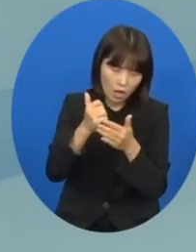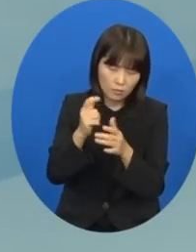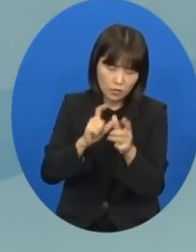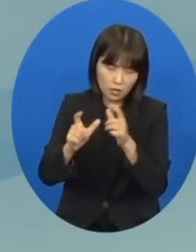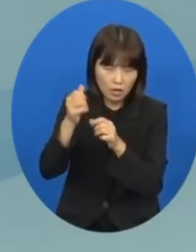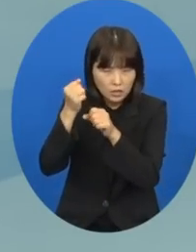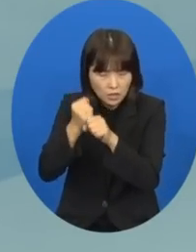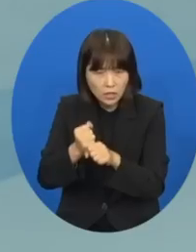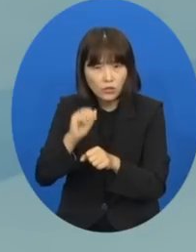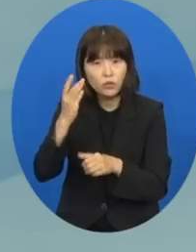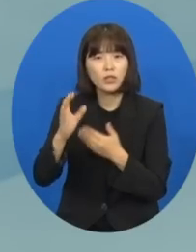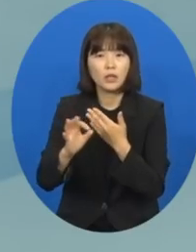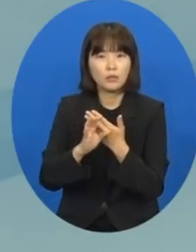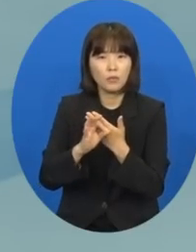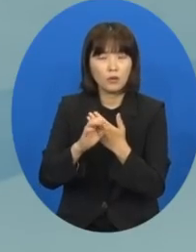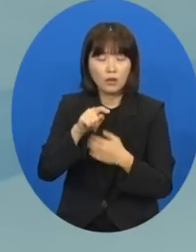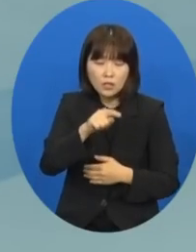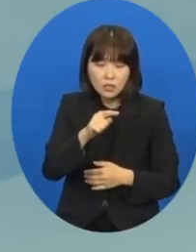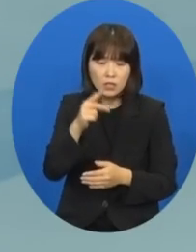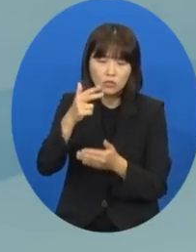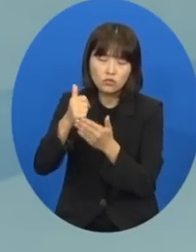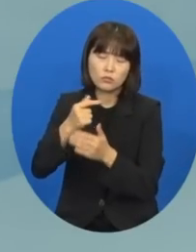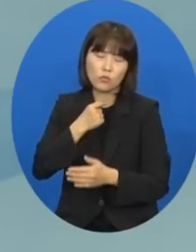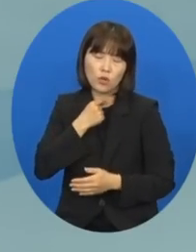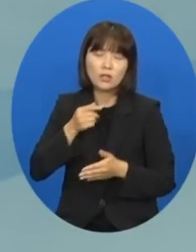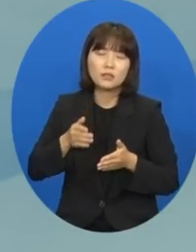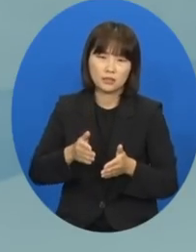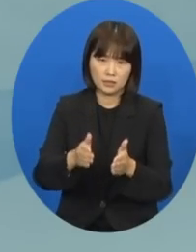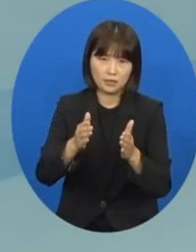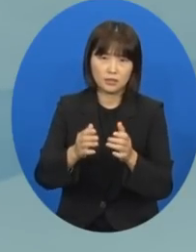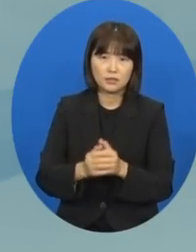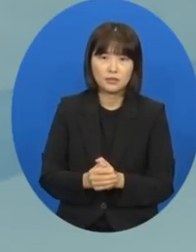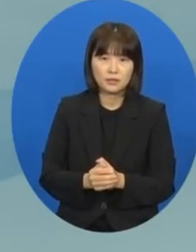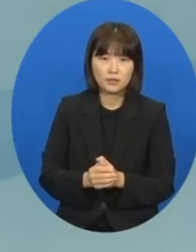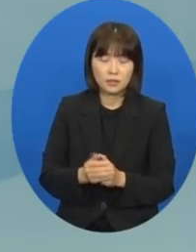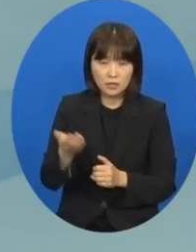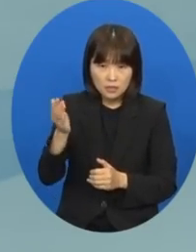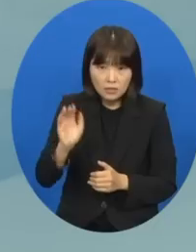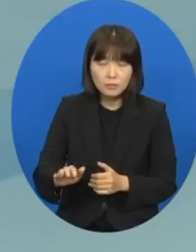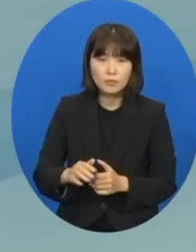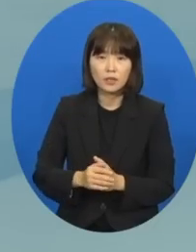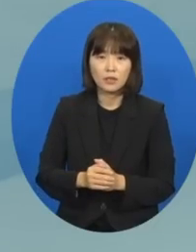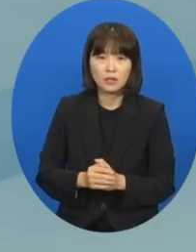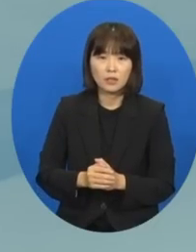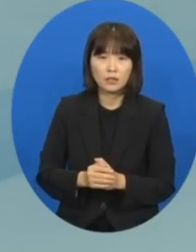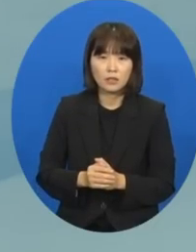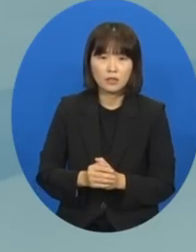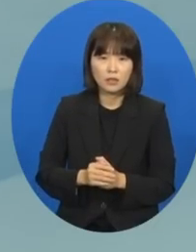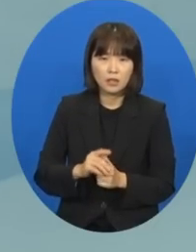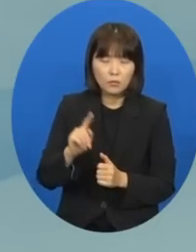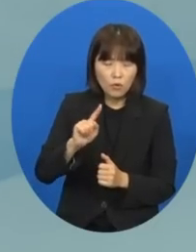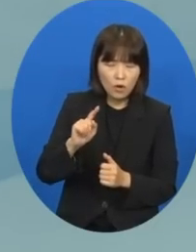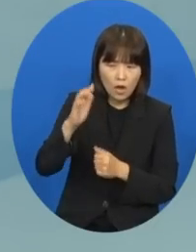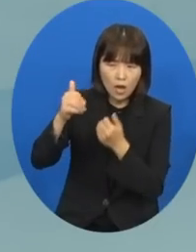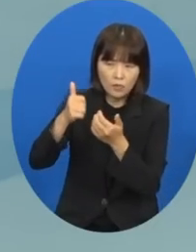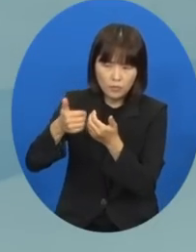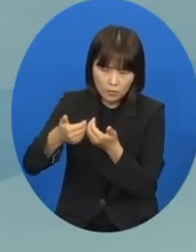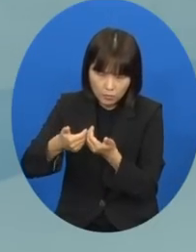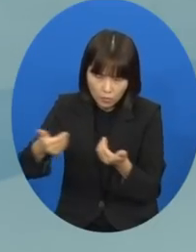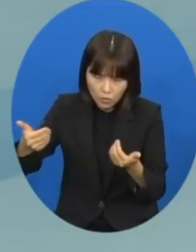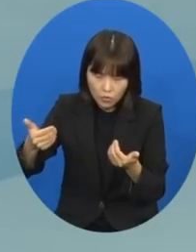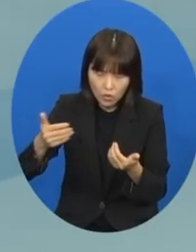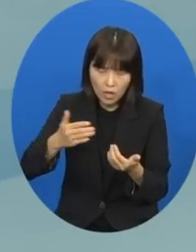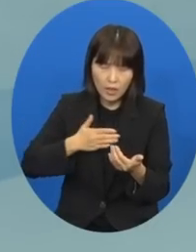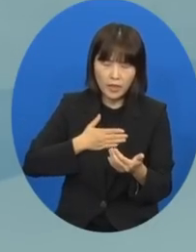그거는 주님이 원하시는 길입니다. 하지만 어떤 것이 그분과 멀어지게 하고 내 힘과 경험을 더 의지하게